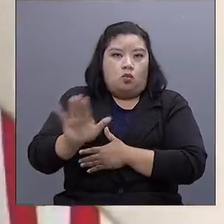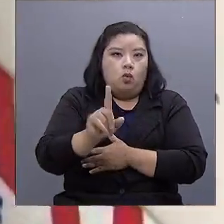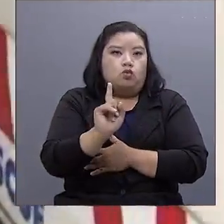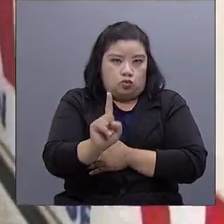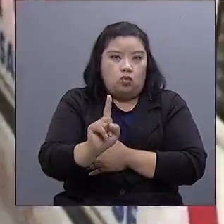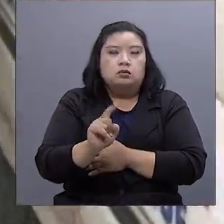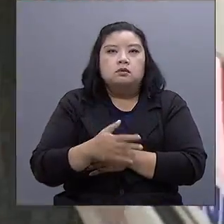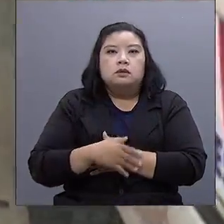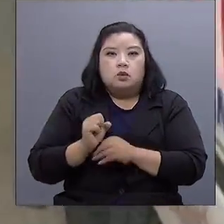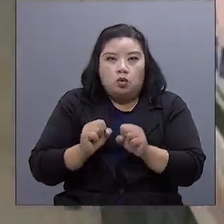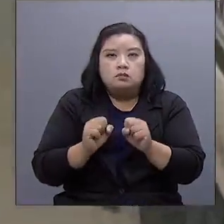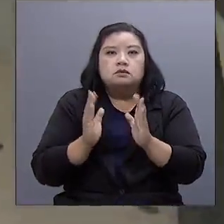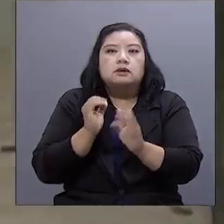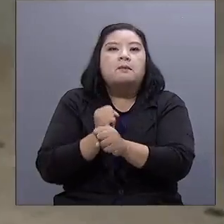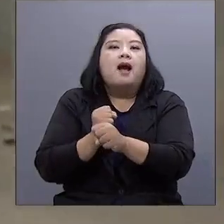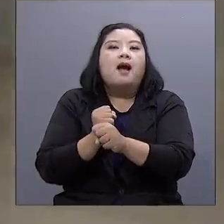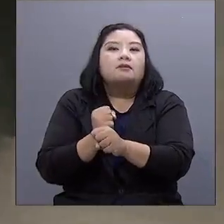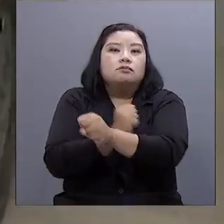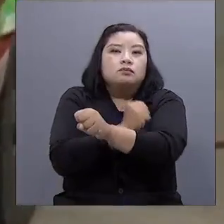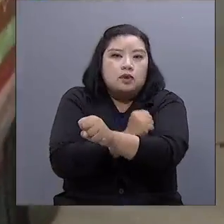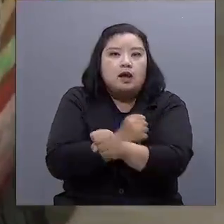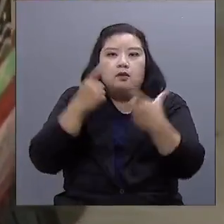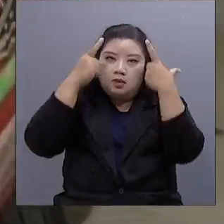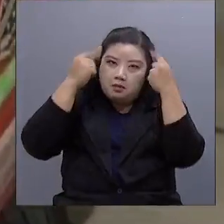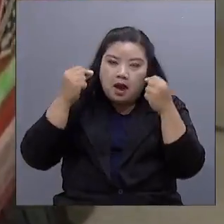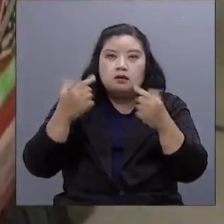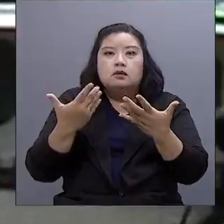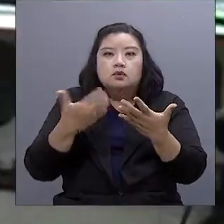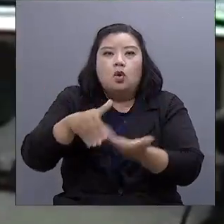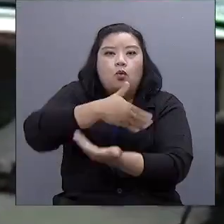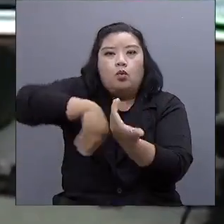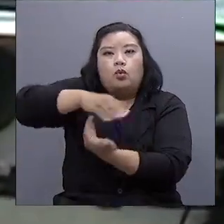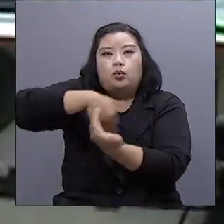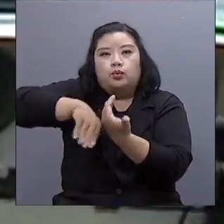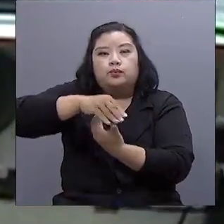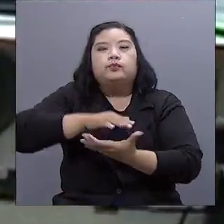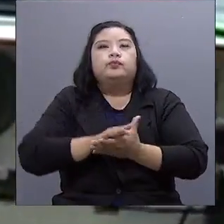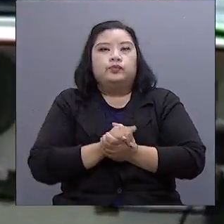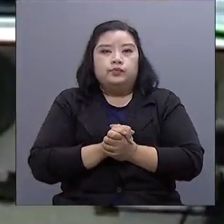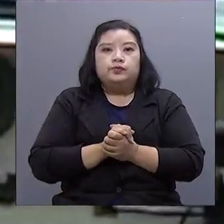เลือกหมุนเวียนกำลังพลเฉพาะบริการบางอย่างอยู่เหมือนกันค่ะ